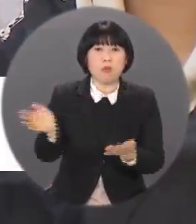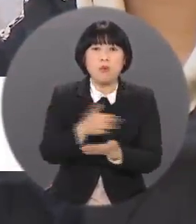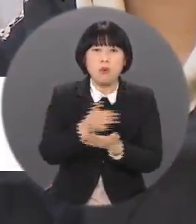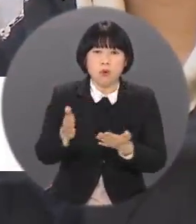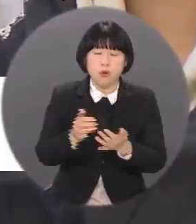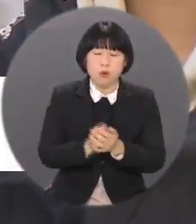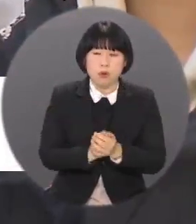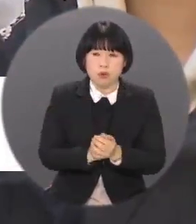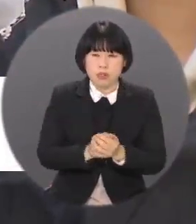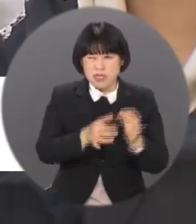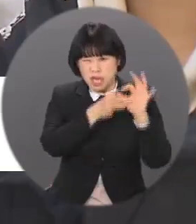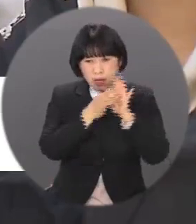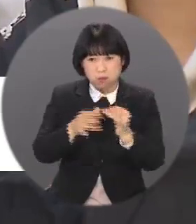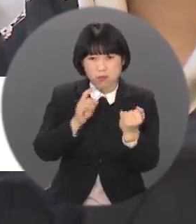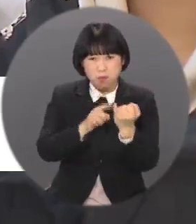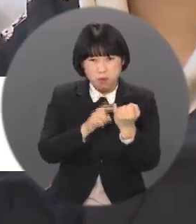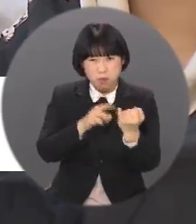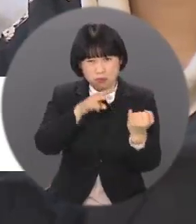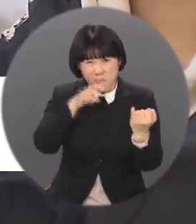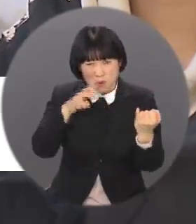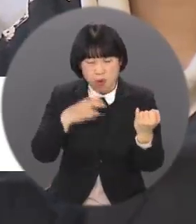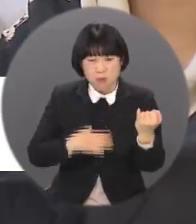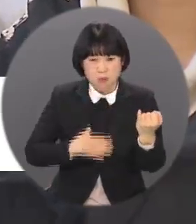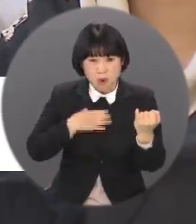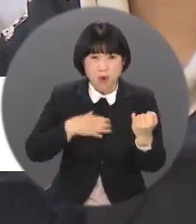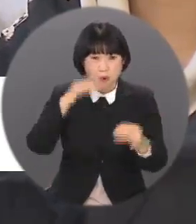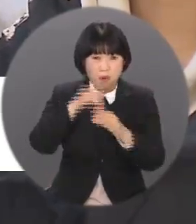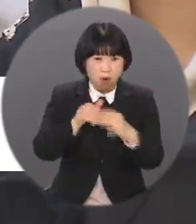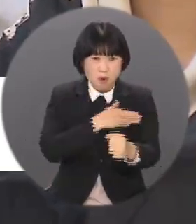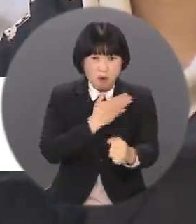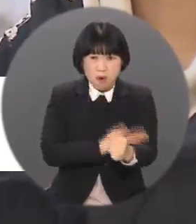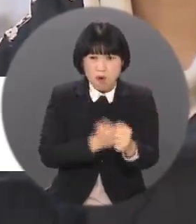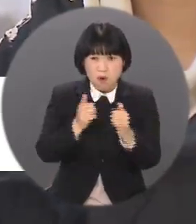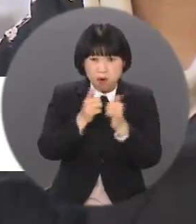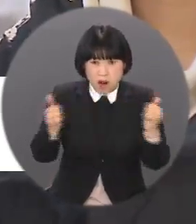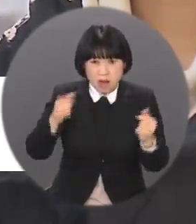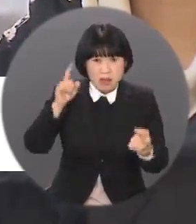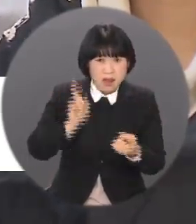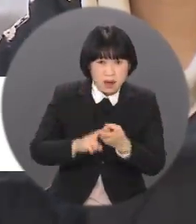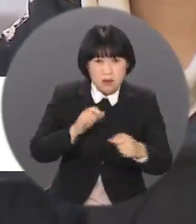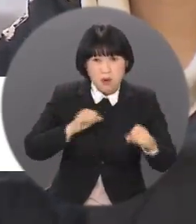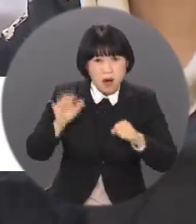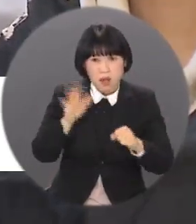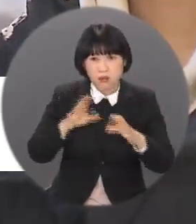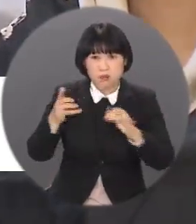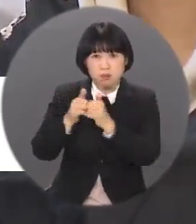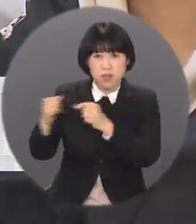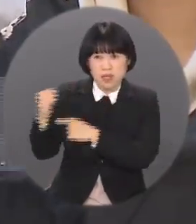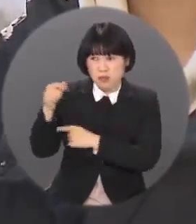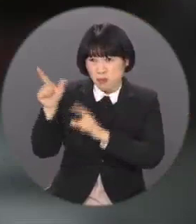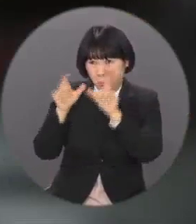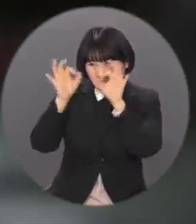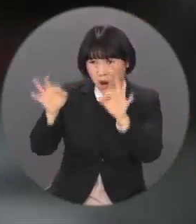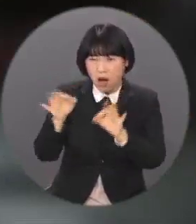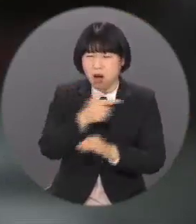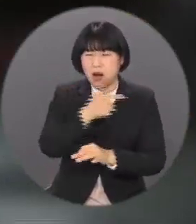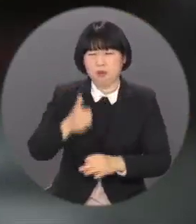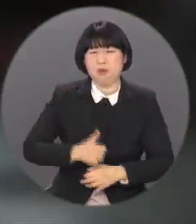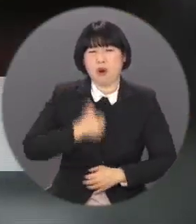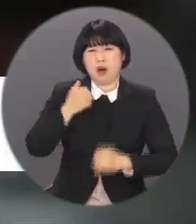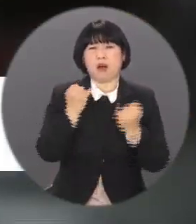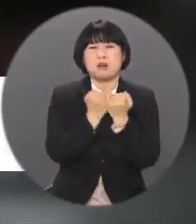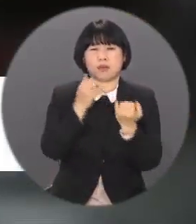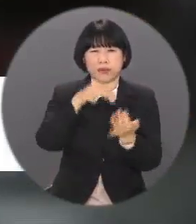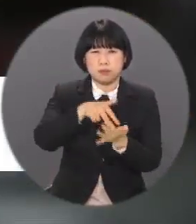대놓고 여성을 혐오하고 유권자 취급도 않는 그런 국민의힘의 행태에 많이들 분노하셨습니다.